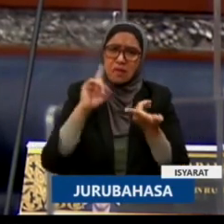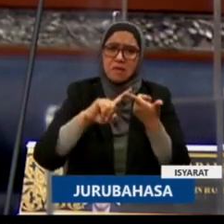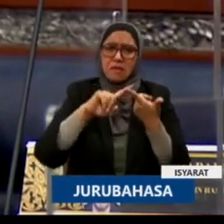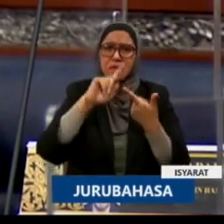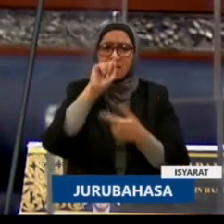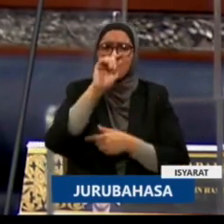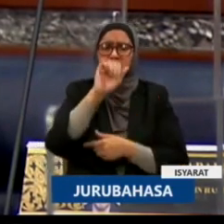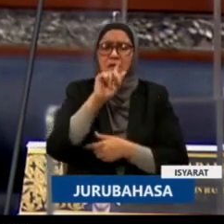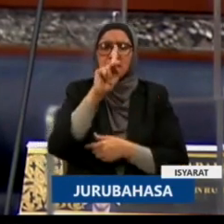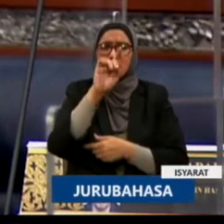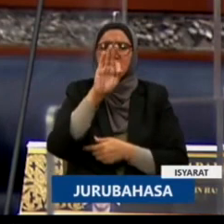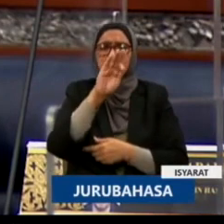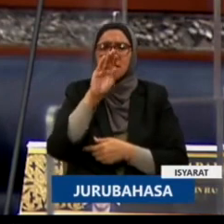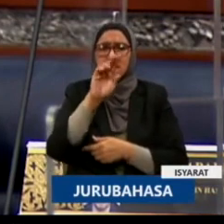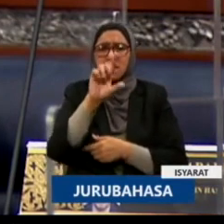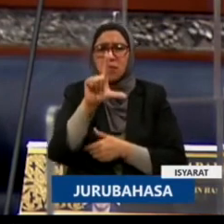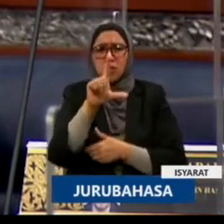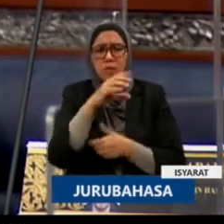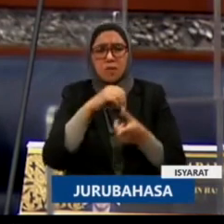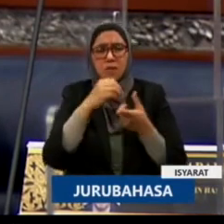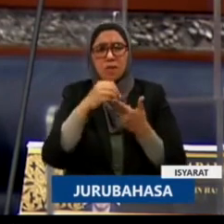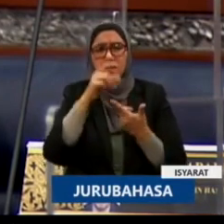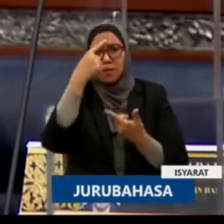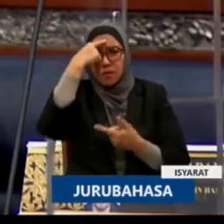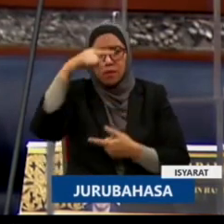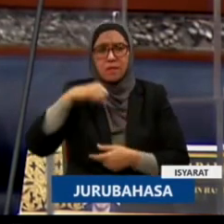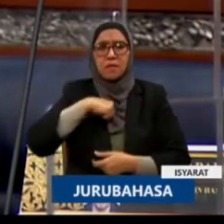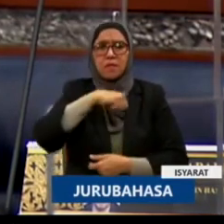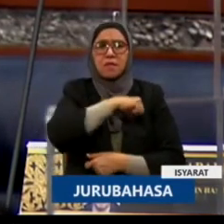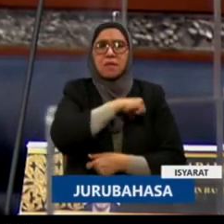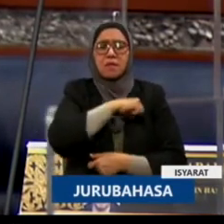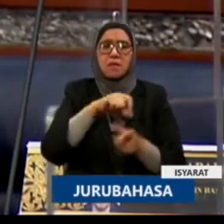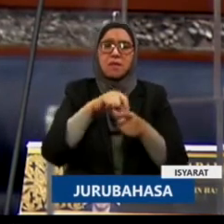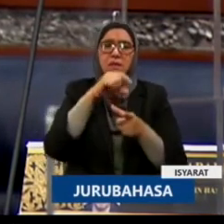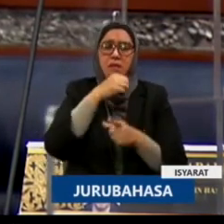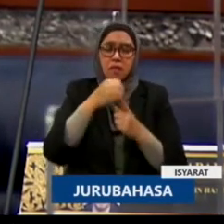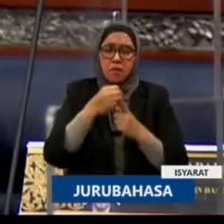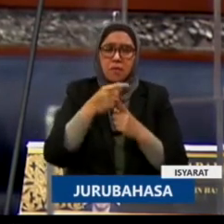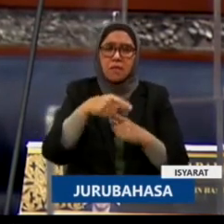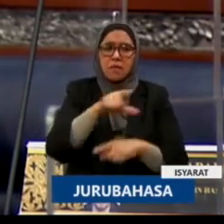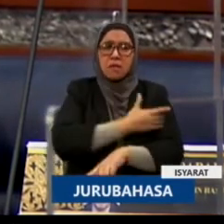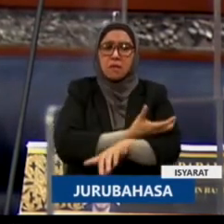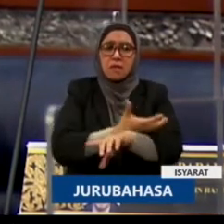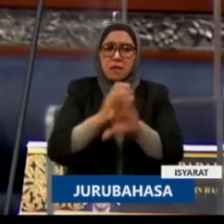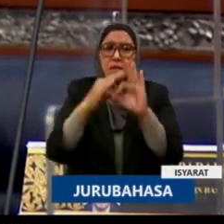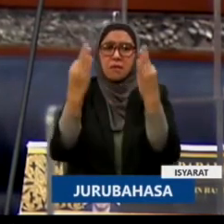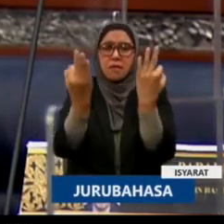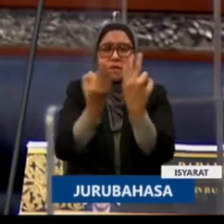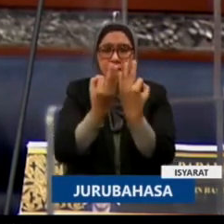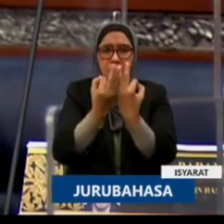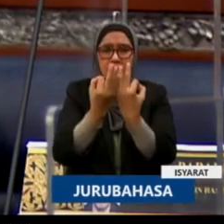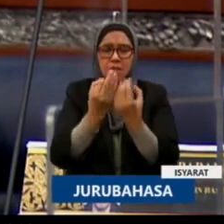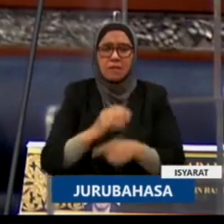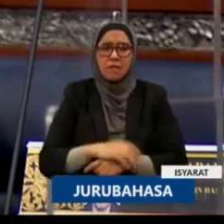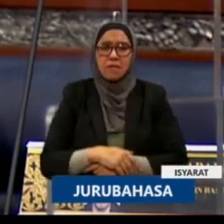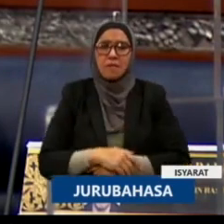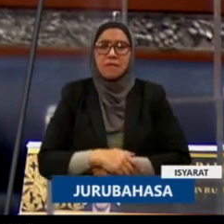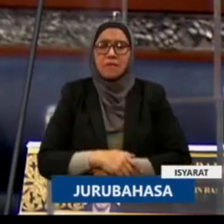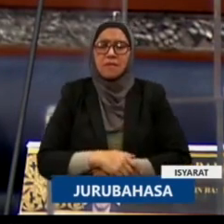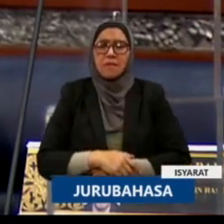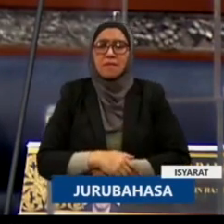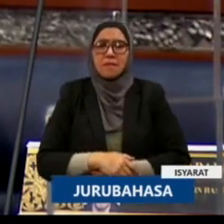mangsa mangsa atau untuk lo ahli keluarga dan Warriors bangsa yang terkorban semasa bertugas